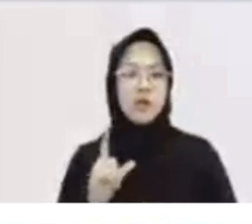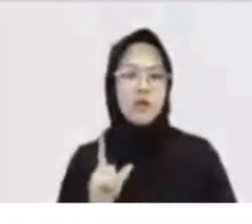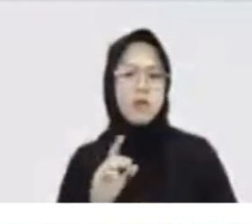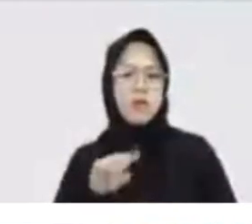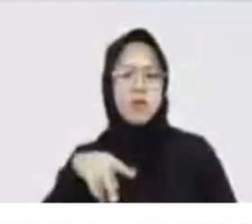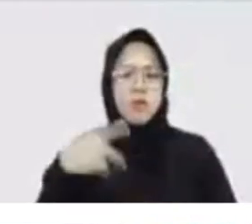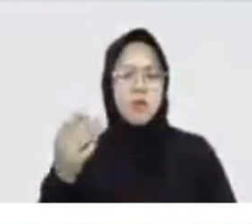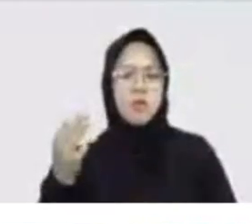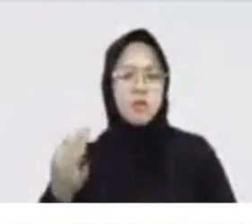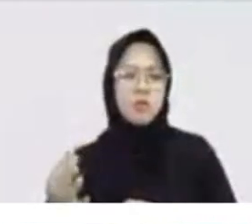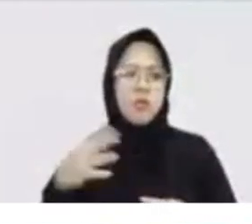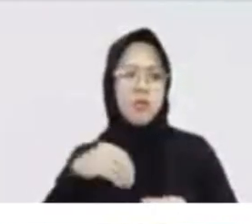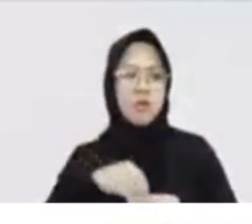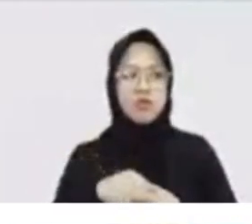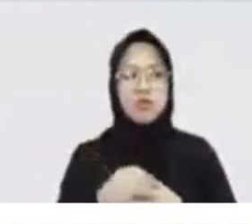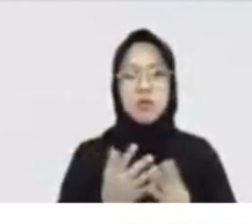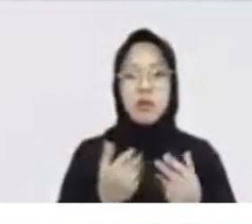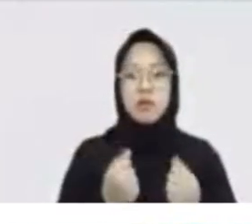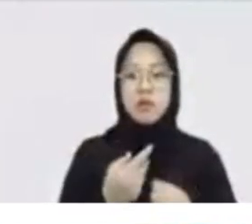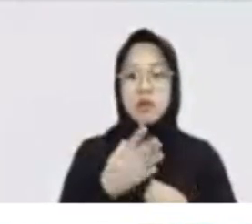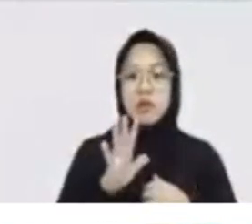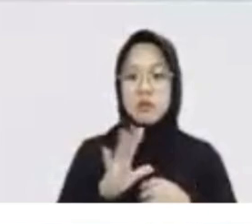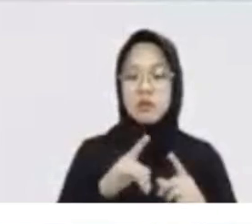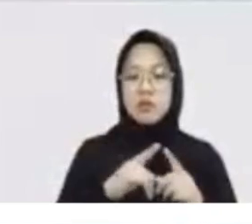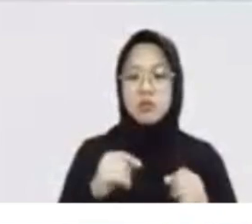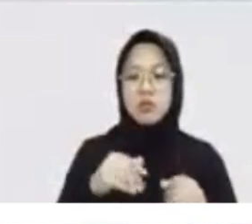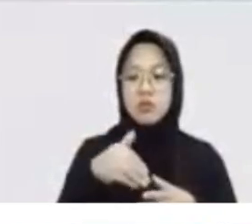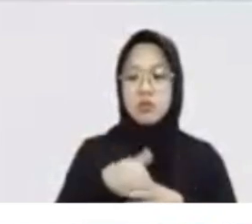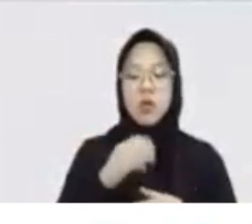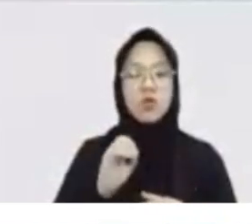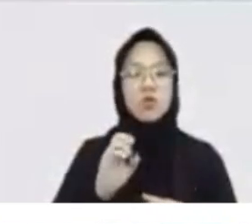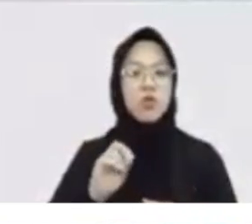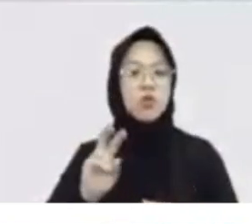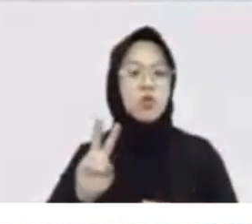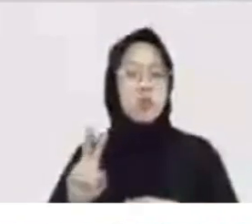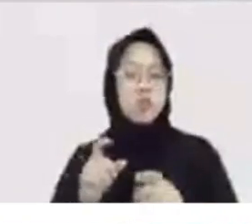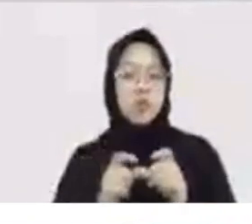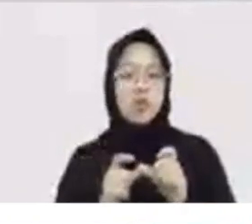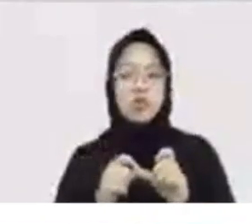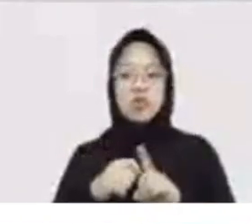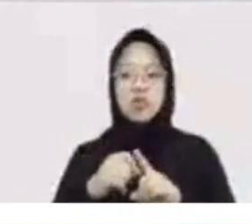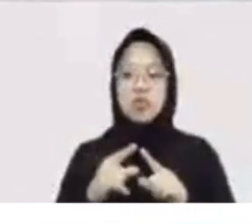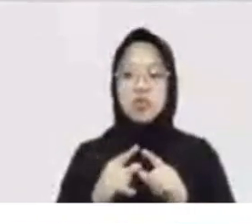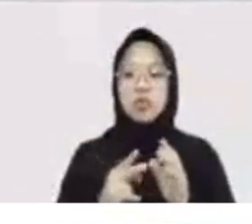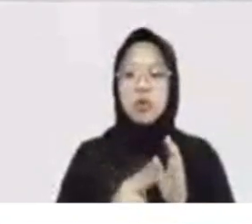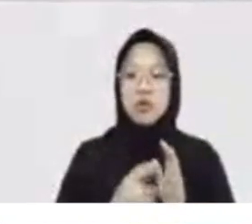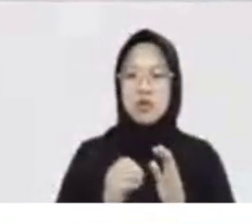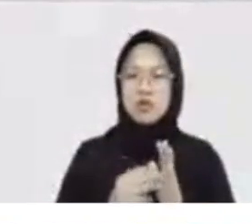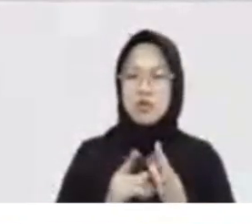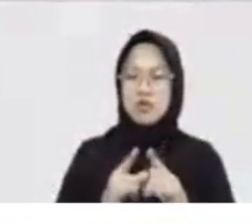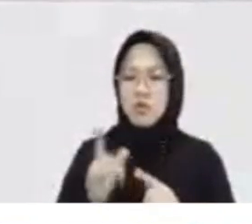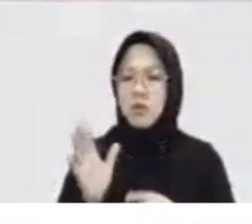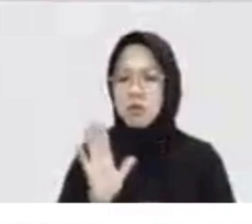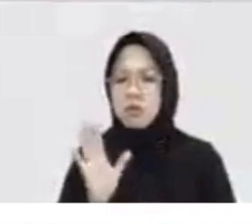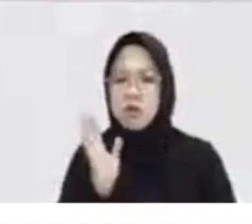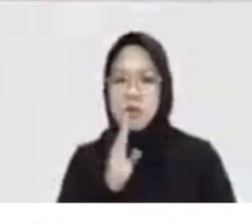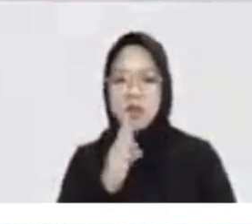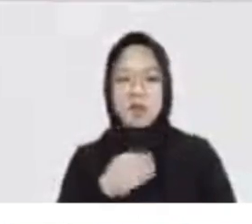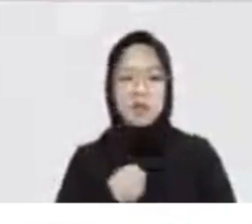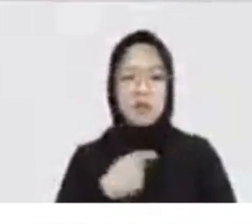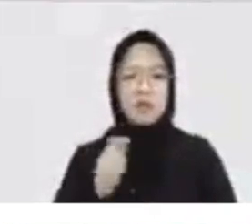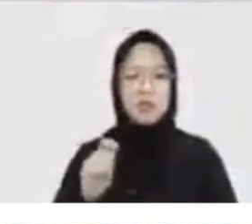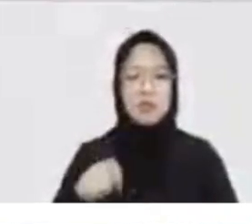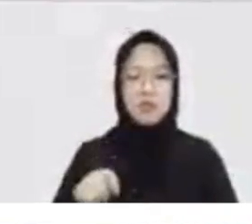pemilih khusus dan diberikan lima surat-suara di TPS 002 Desa Susukan Kecamatan coman adalah tidak beralasan menurut hukum